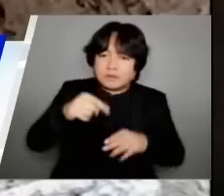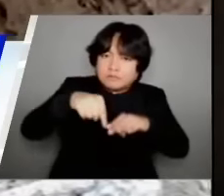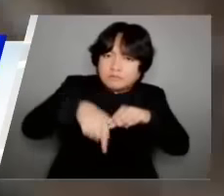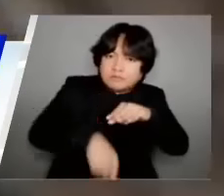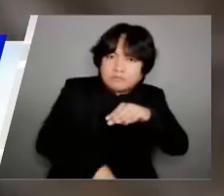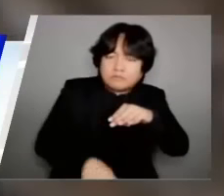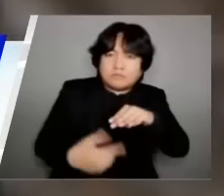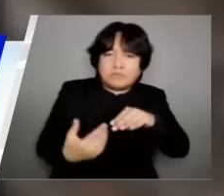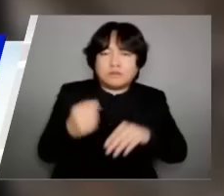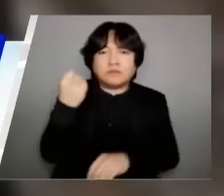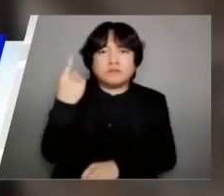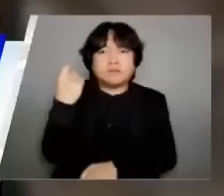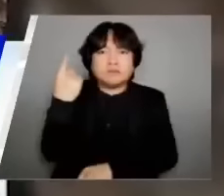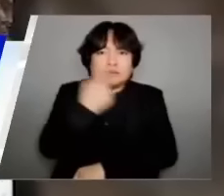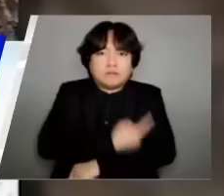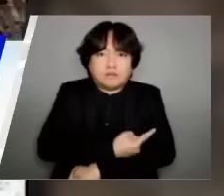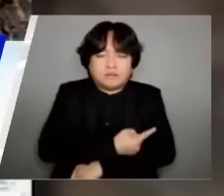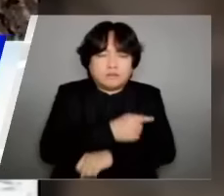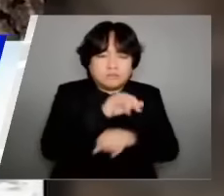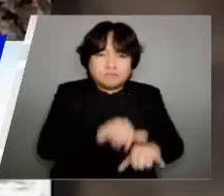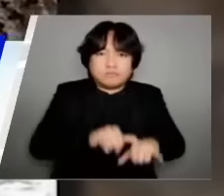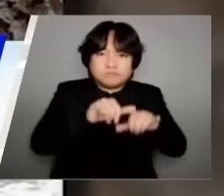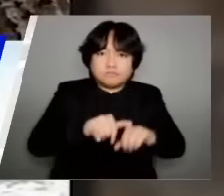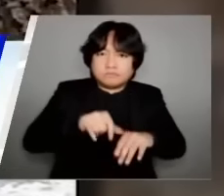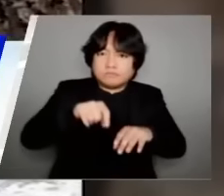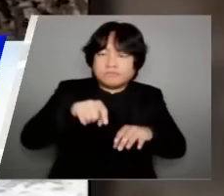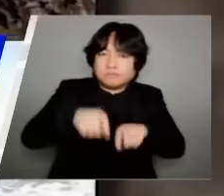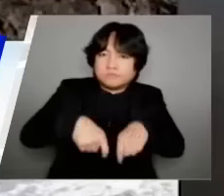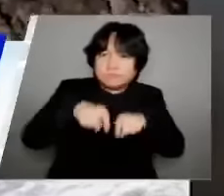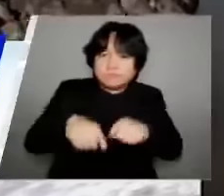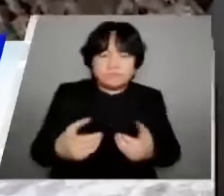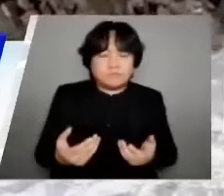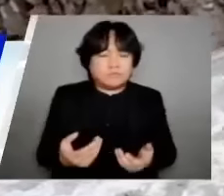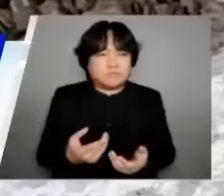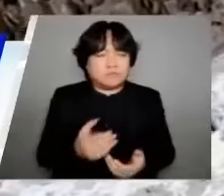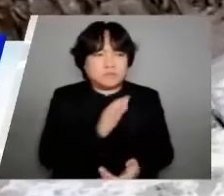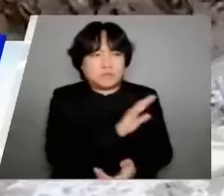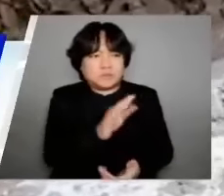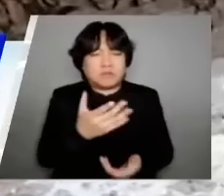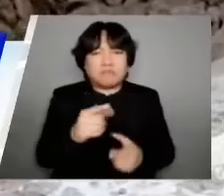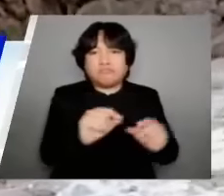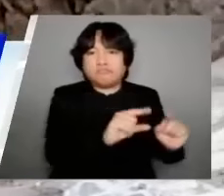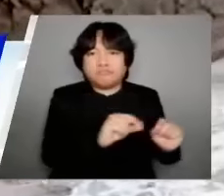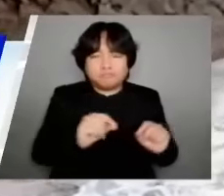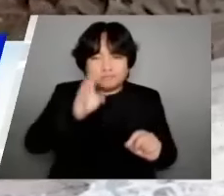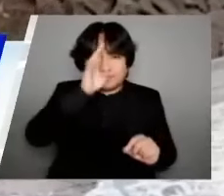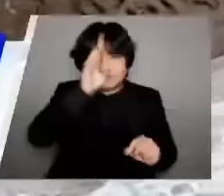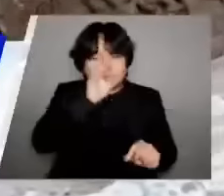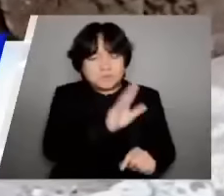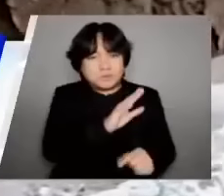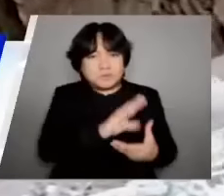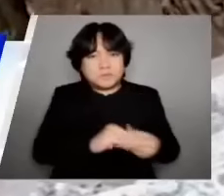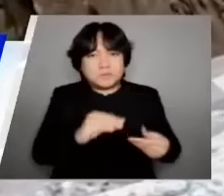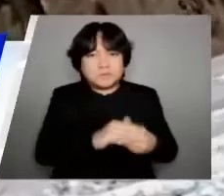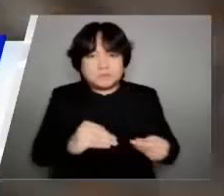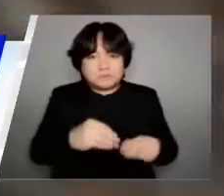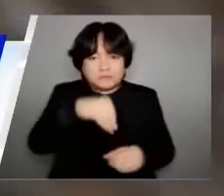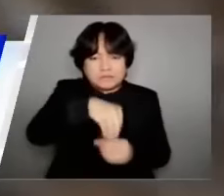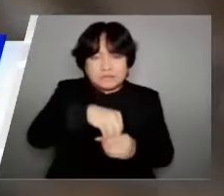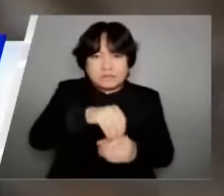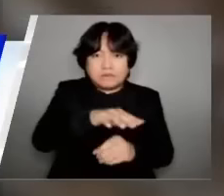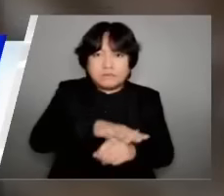araw ng paghukay. Kaya wala umanong basehan at haka-haka lamang ang paniwala ng PNP na naroon ang hinahanap